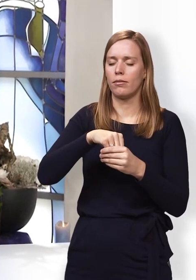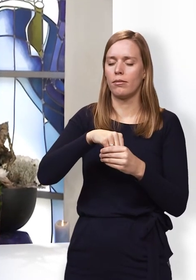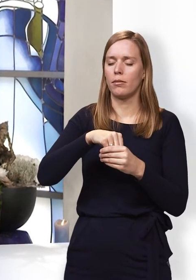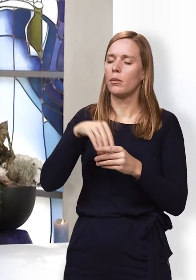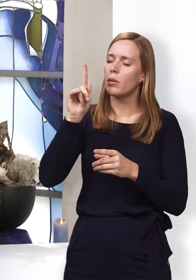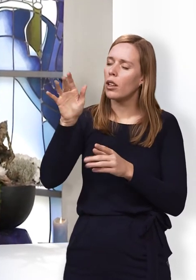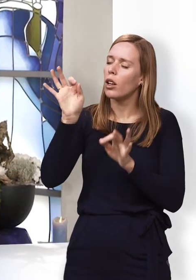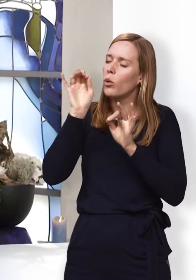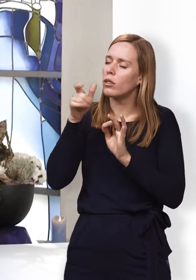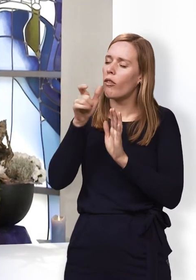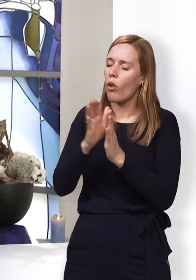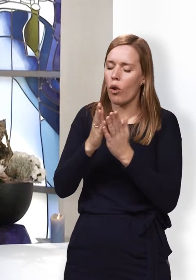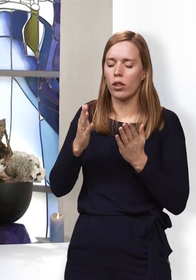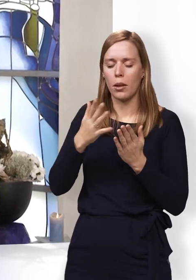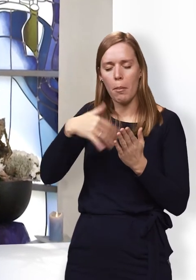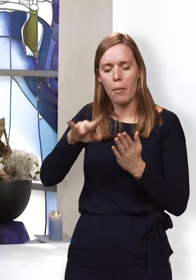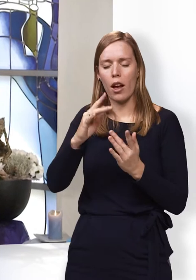deinem guten Wort.